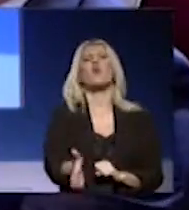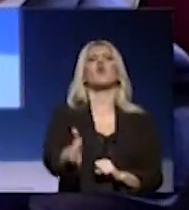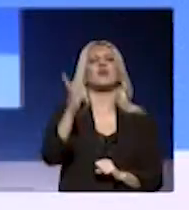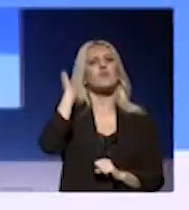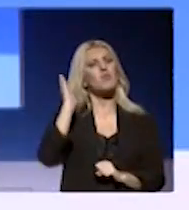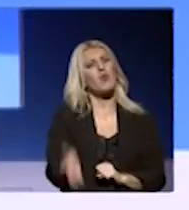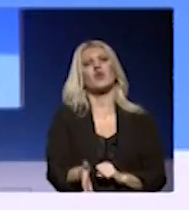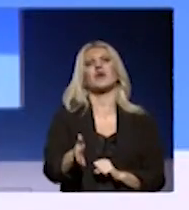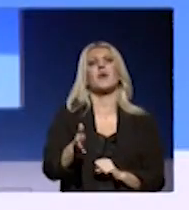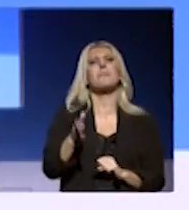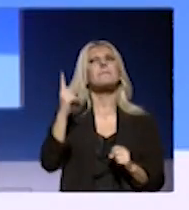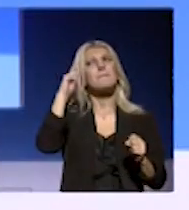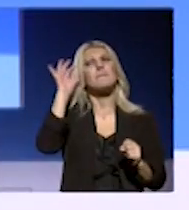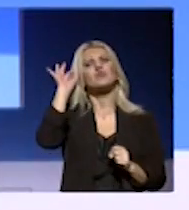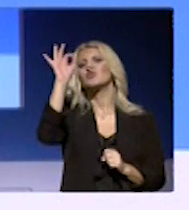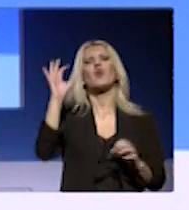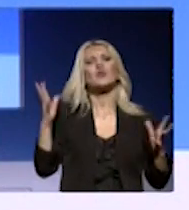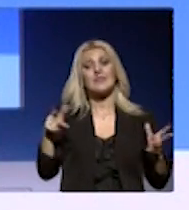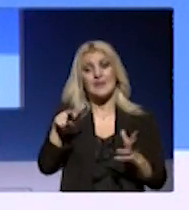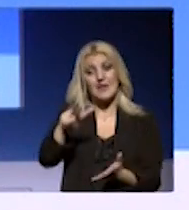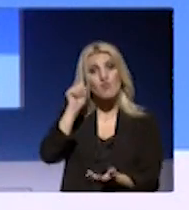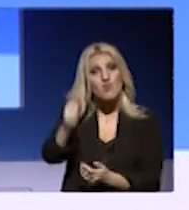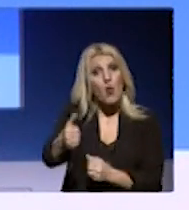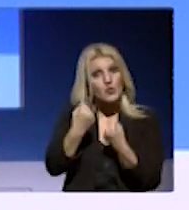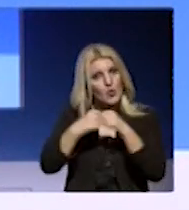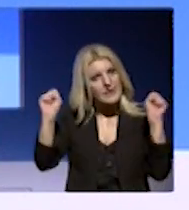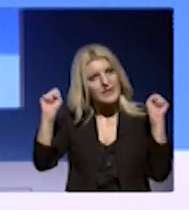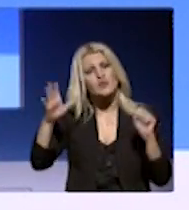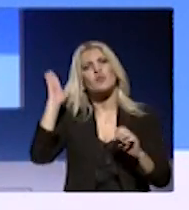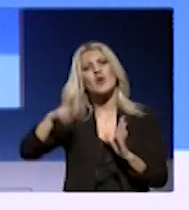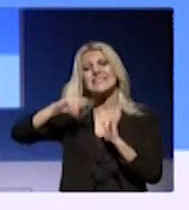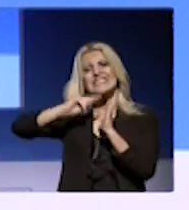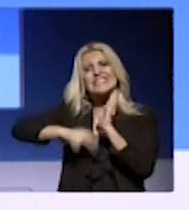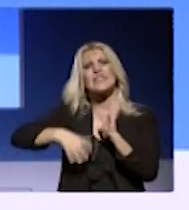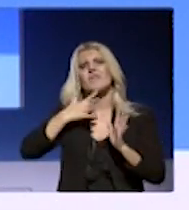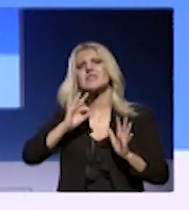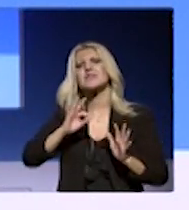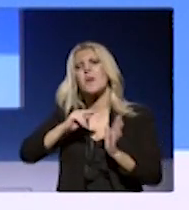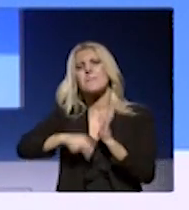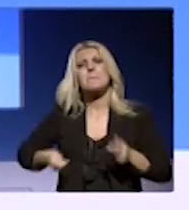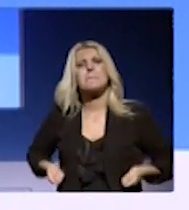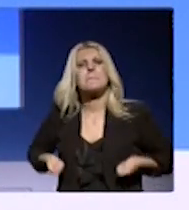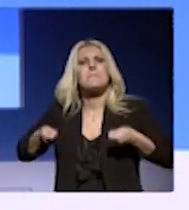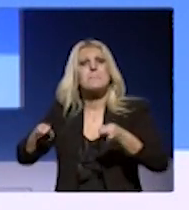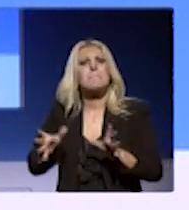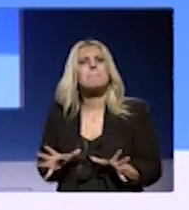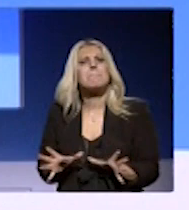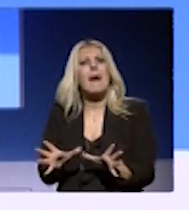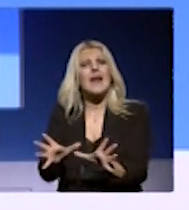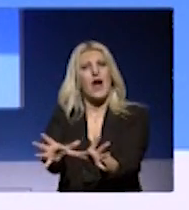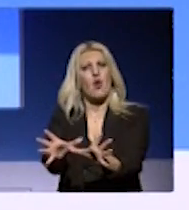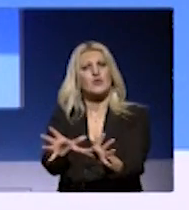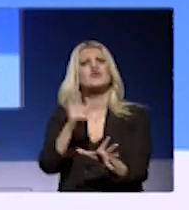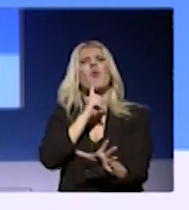να γίνει αντικείμενο μιας καινούριας διαδικασίας, μιας σύμβασης παραχώρησης, αντίστοιχη με αυτή που υπεγράφει για τα 14